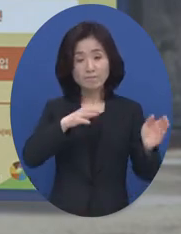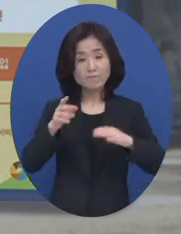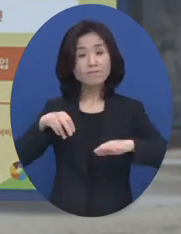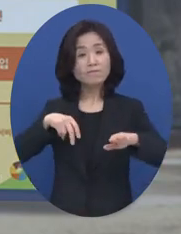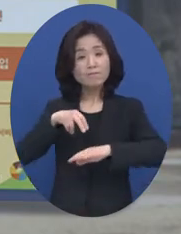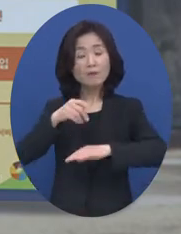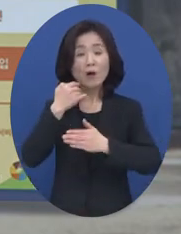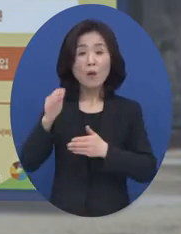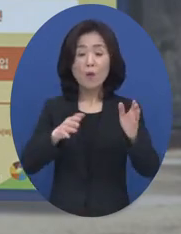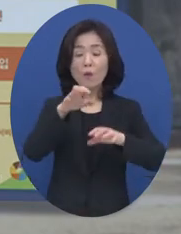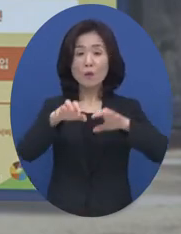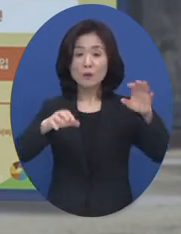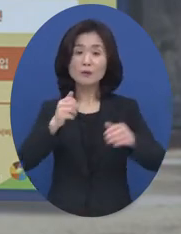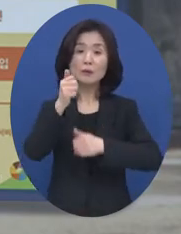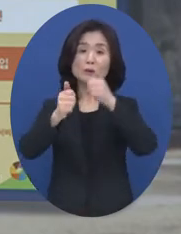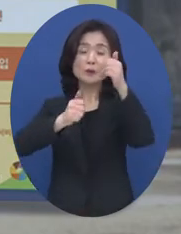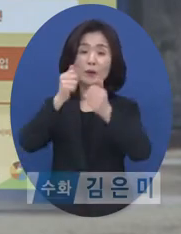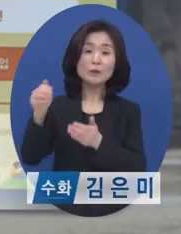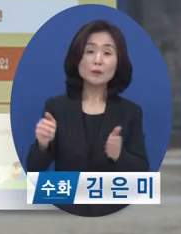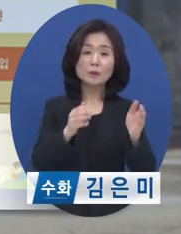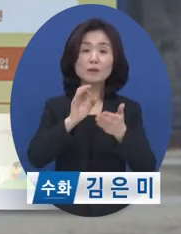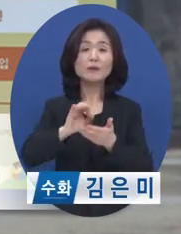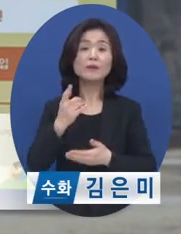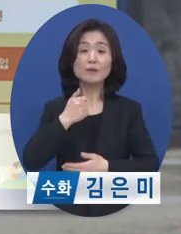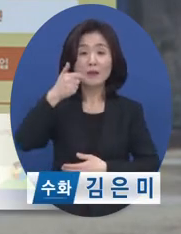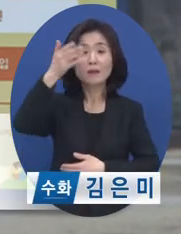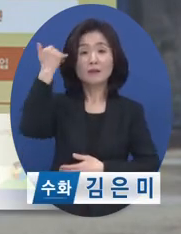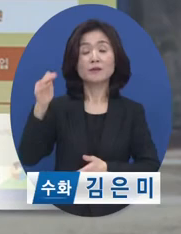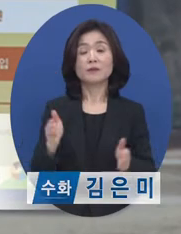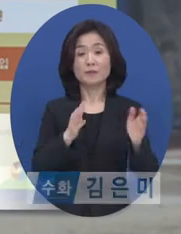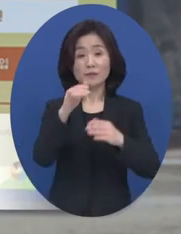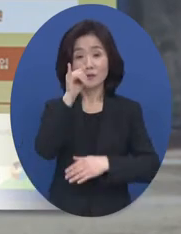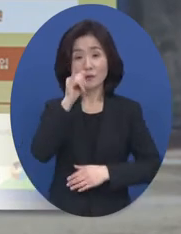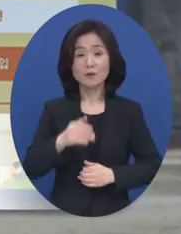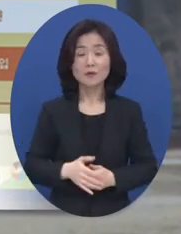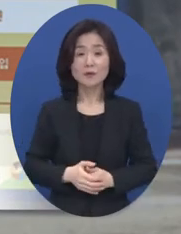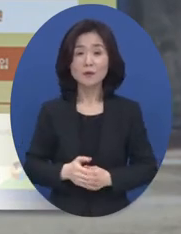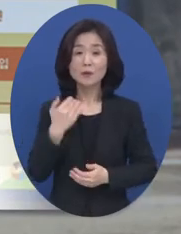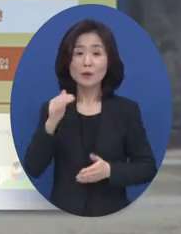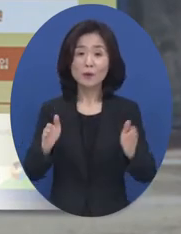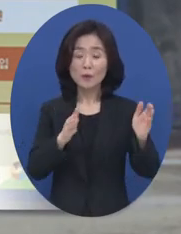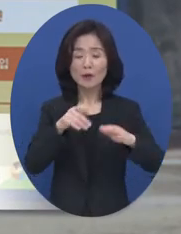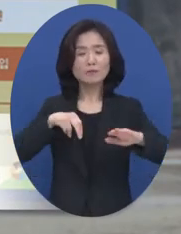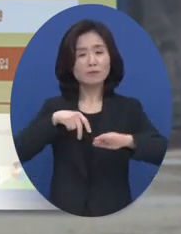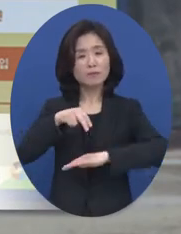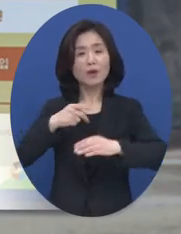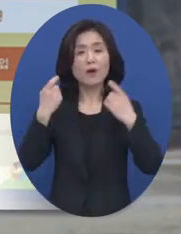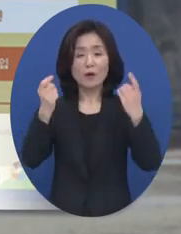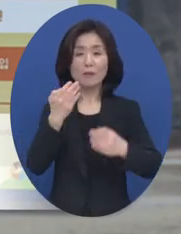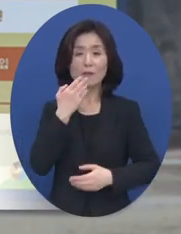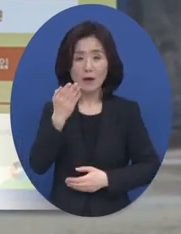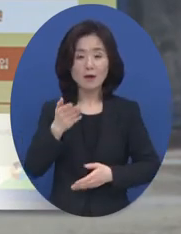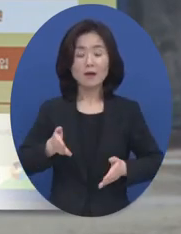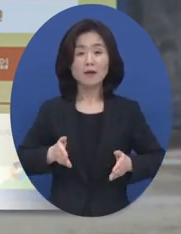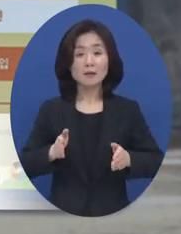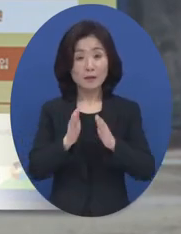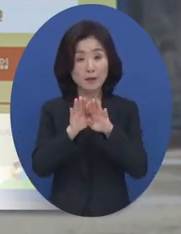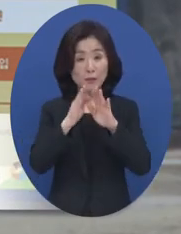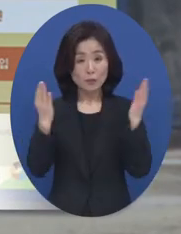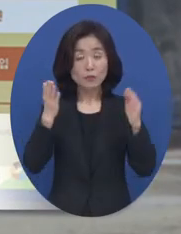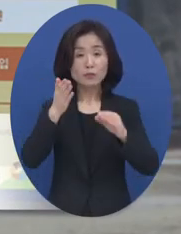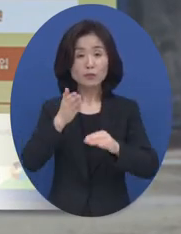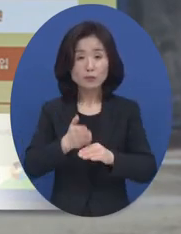그냥 지나쳐 걷는 경기도 곳곳에 우리 선조들이 도로로 썼던 옛 길이 있습니다. 경기도가 도보 여행이